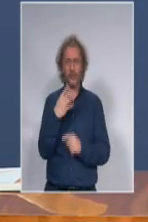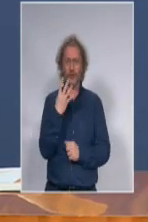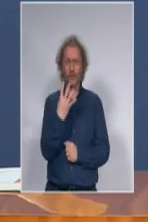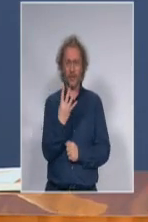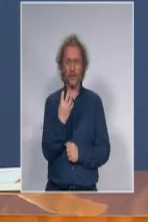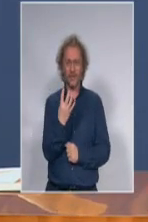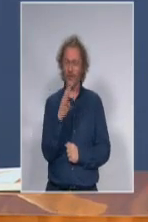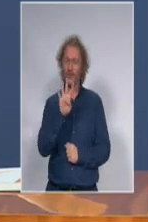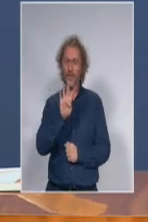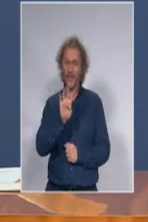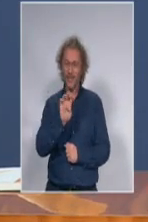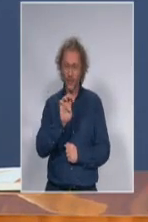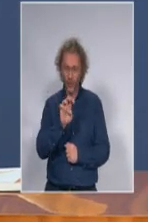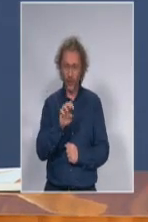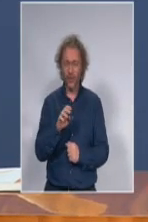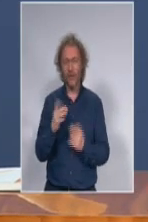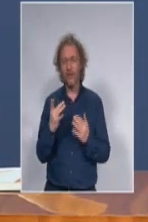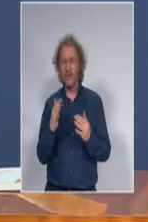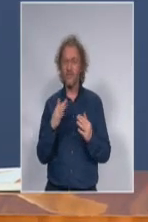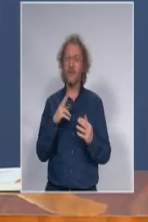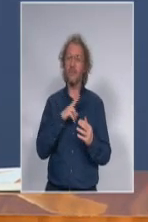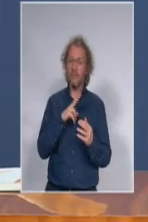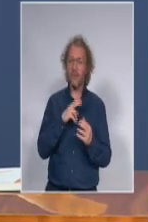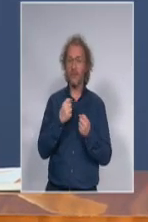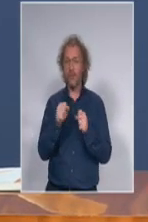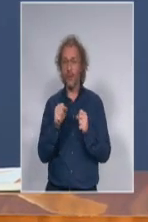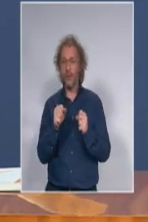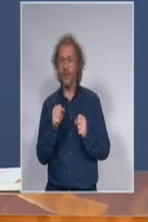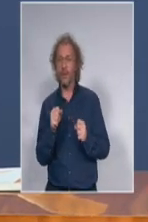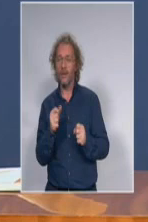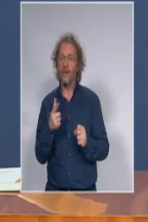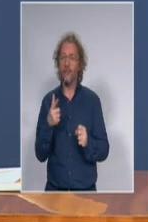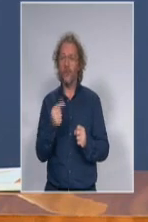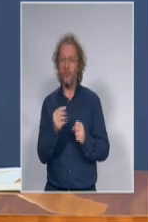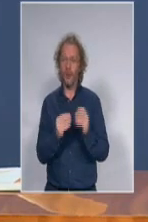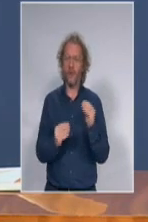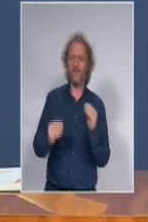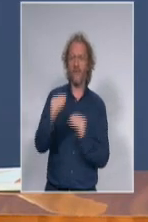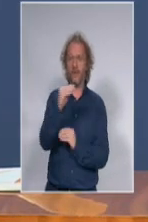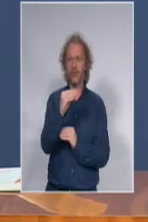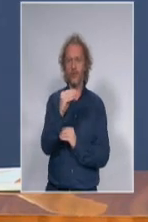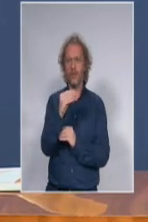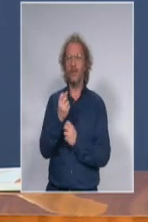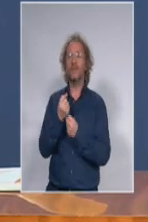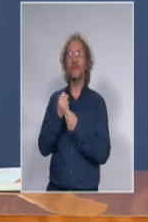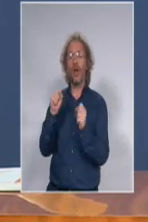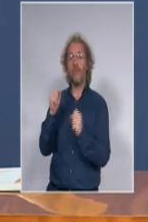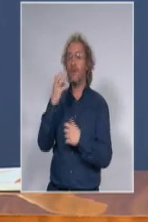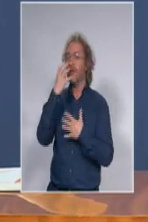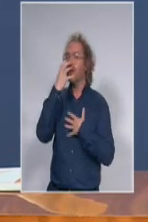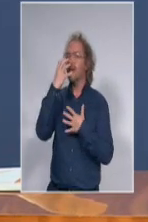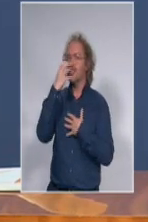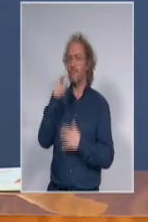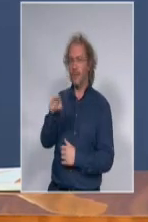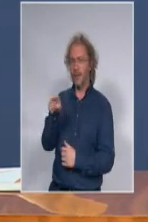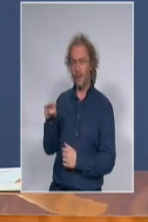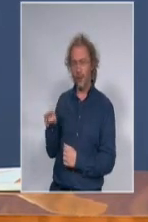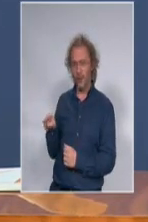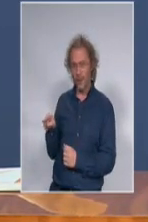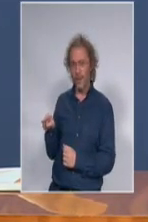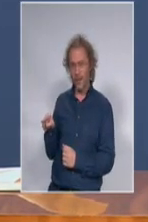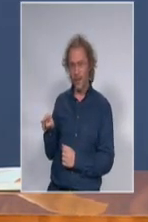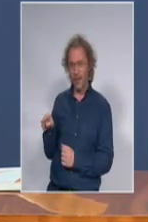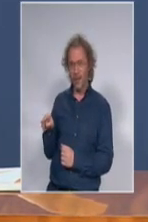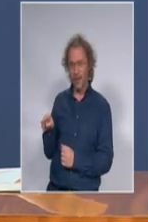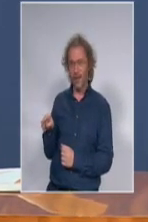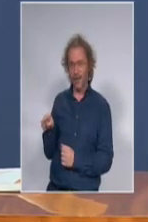slobodnih, dakle to vam je onda gotovo dvostruko veći broj slobodnih respiratora, a nastavit ćemo da se bavimo time.